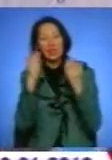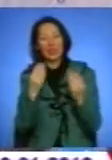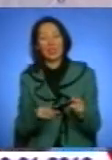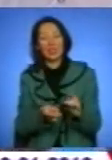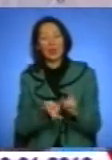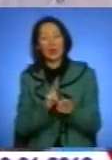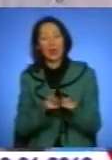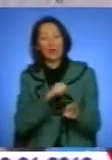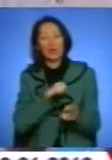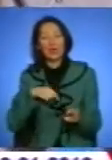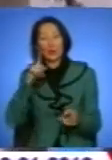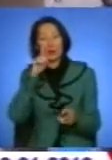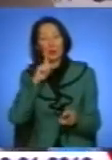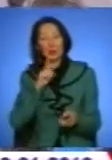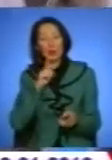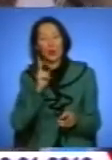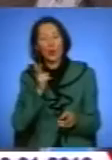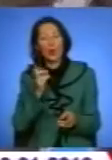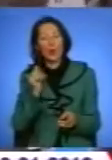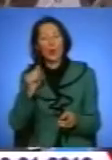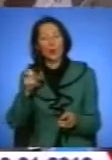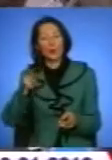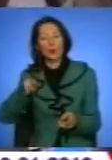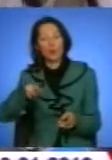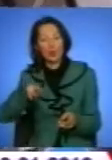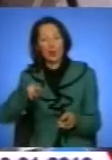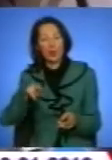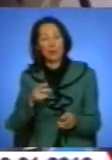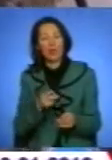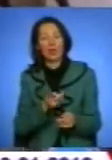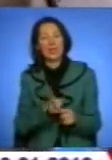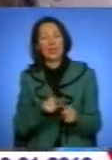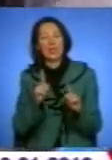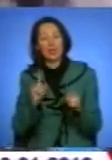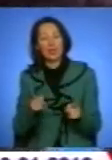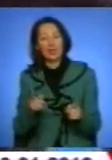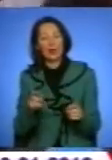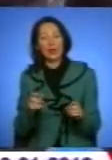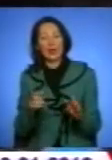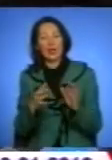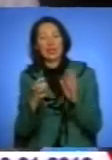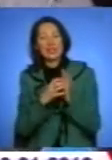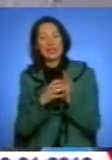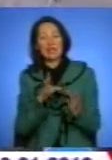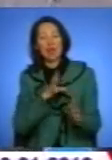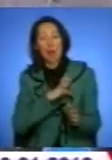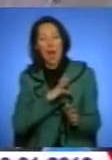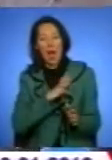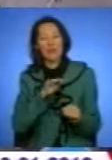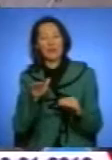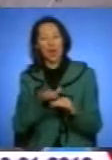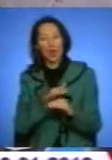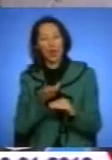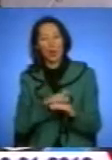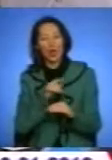смачну, вкусну кутю. Кутя – це дійсно символ багатства, символ добра,